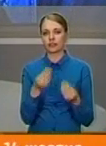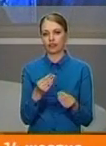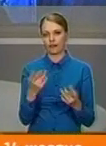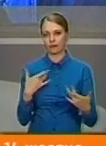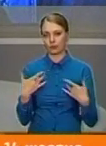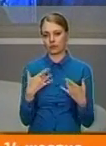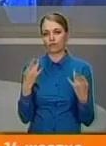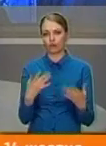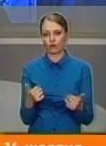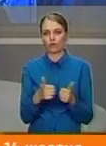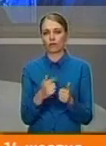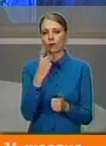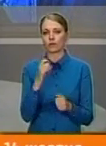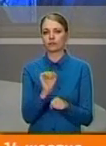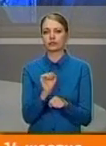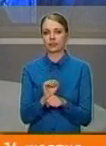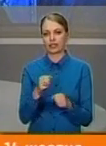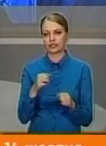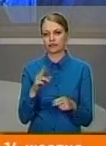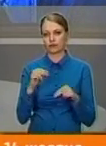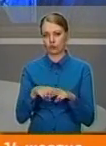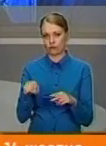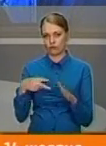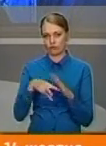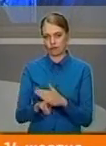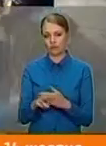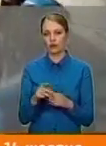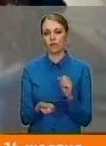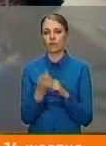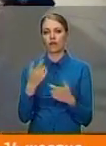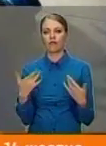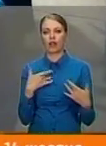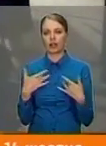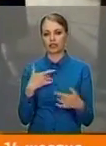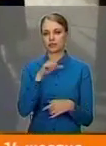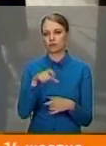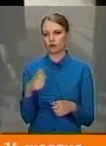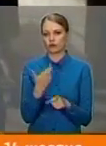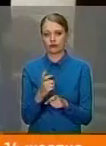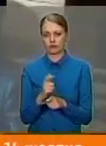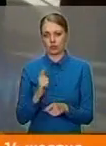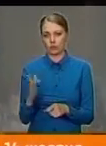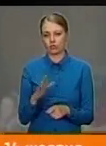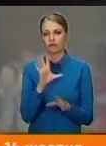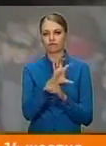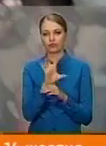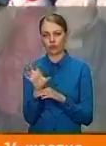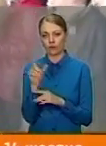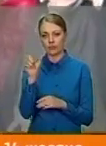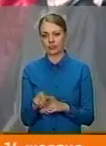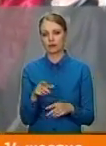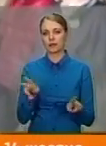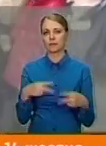імпровізований концерт просто біля однієї зі станцій столичного метро. Появи артиста перехожі геть не очікували, фотографувалися з